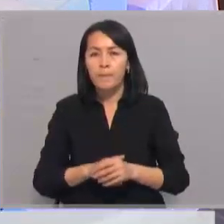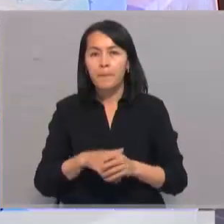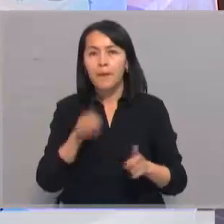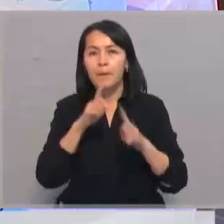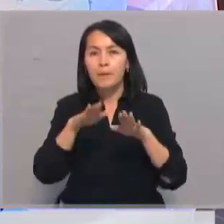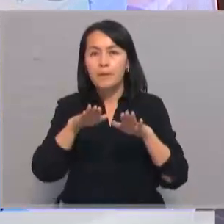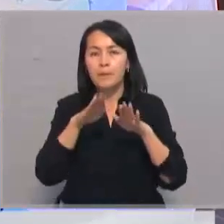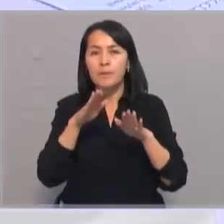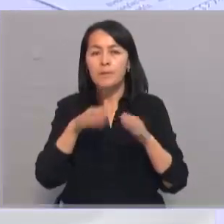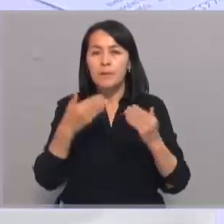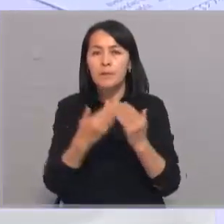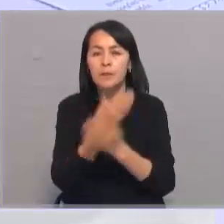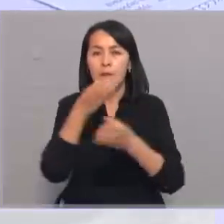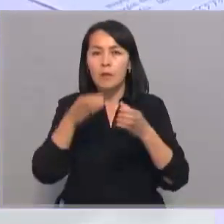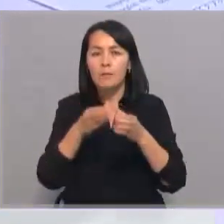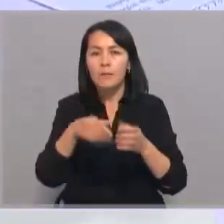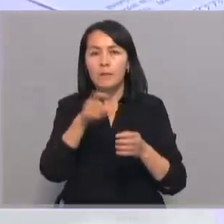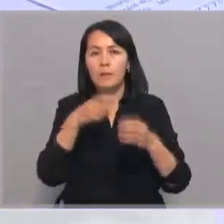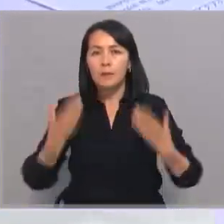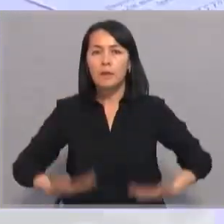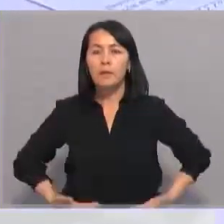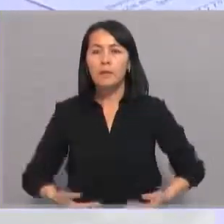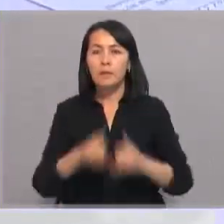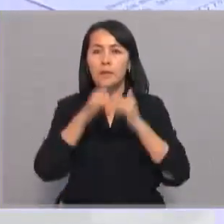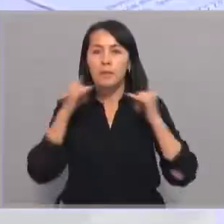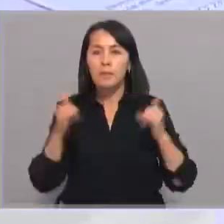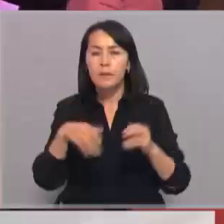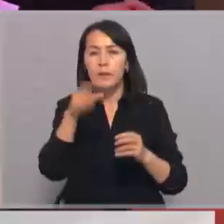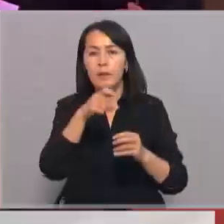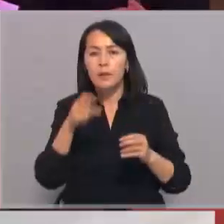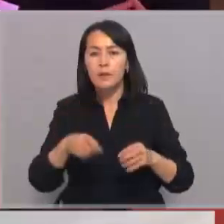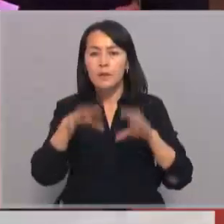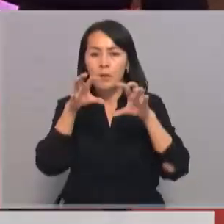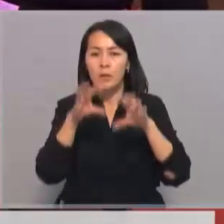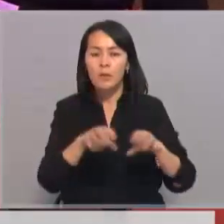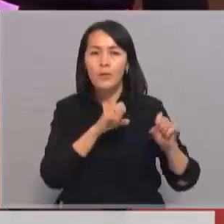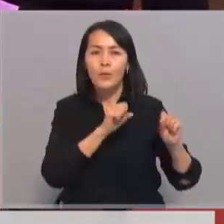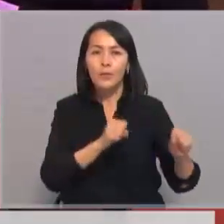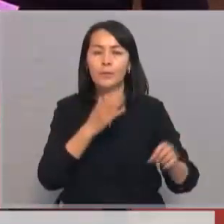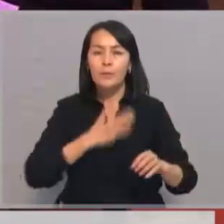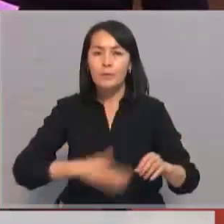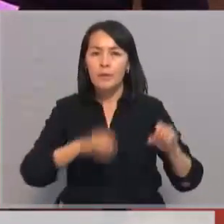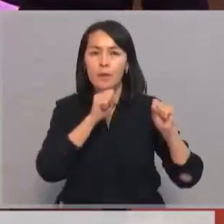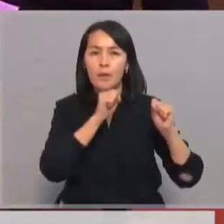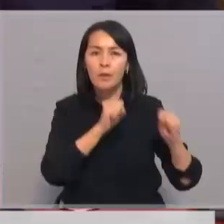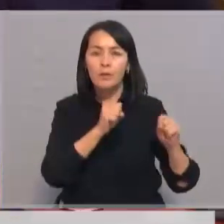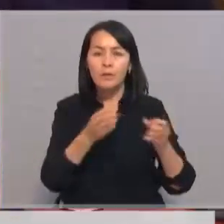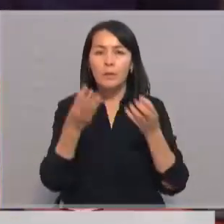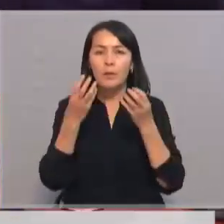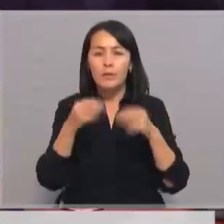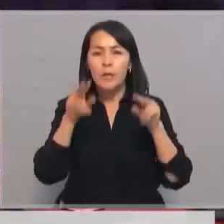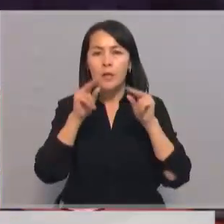пен мәслихаттардың жаңарған құрамы халықтың әл-ауқатын жақсартатын, азаматтардың құқығын қорғау мен қауіпсіздігін қамтамасыз етуге және